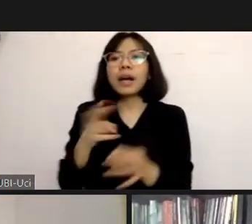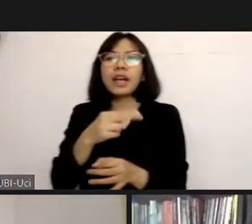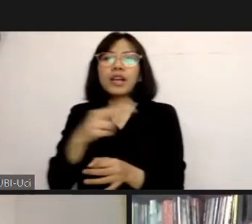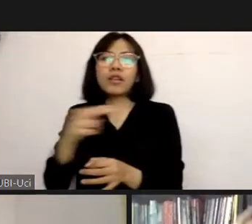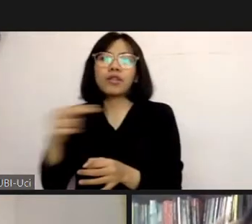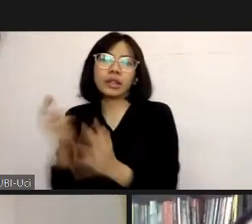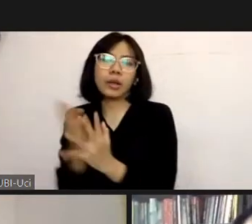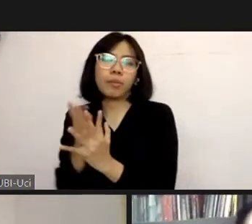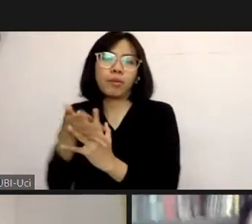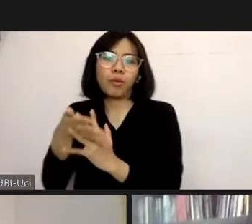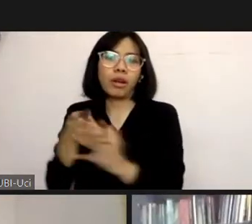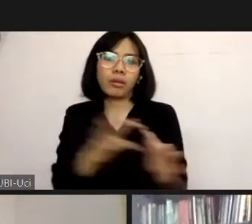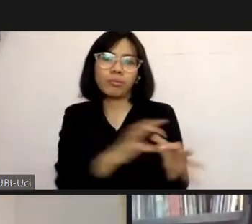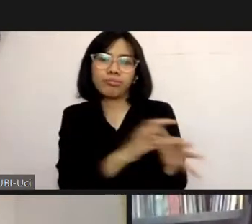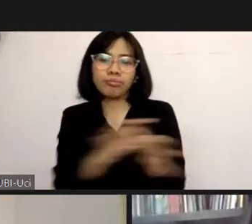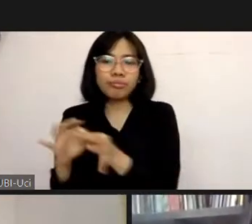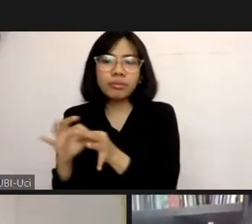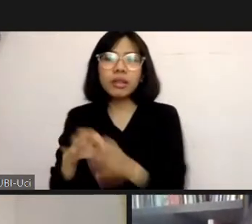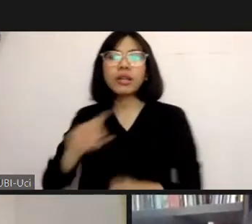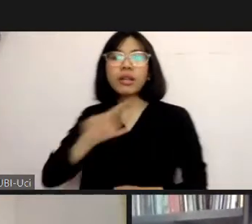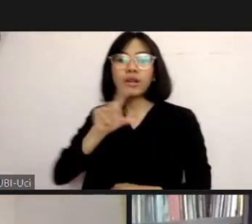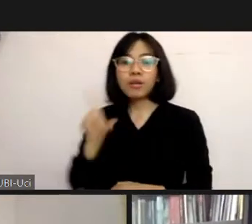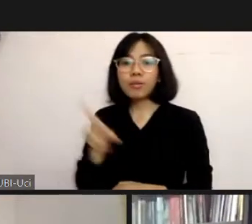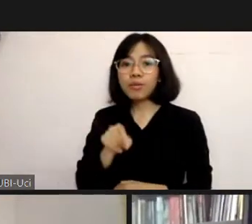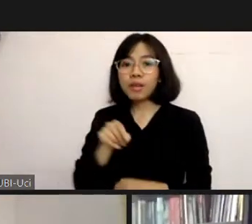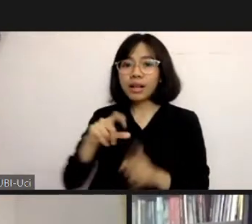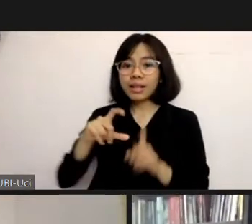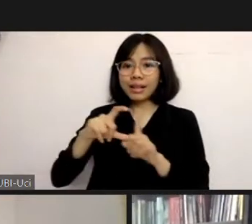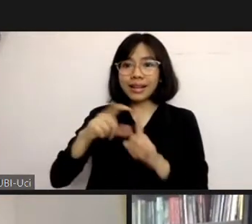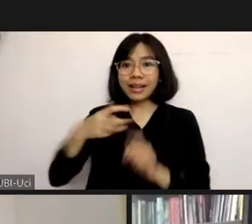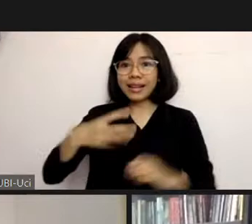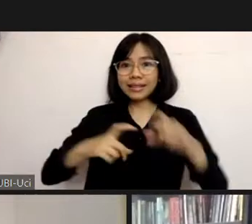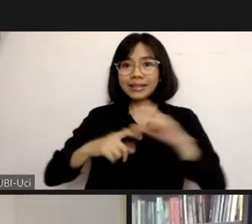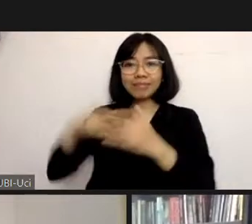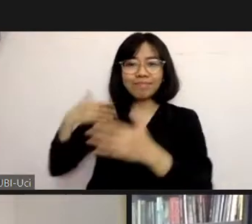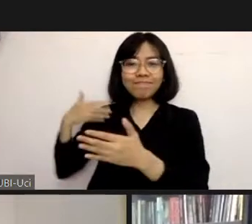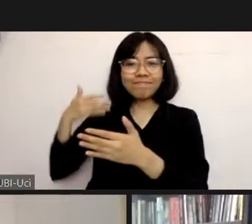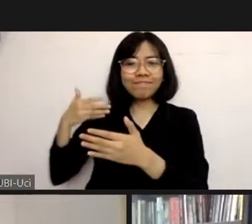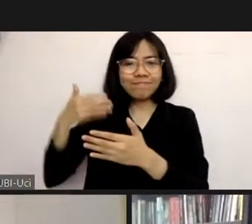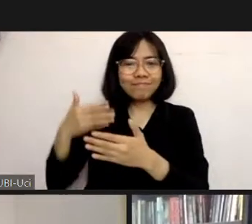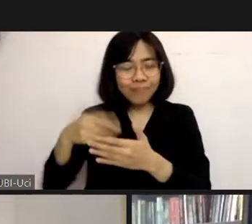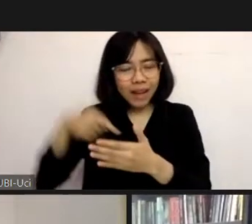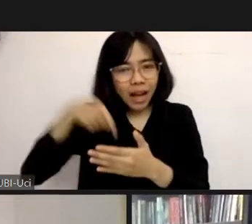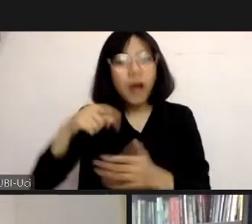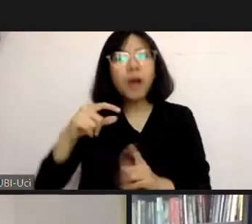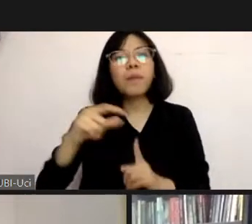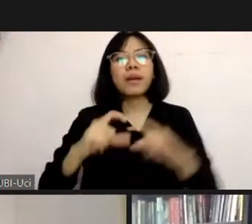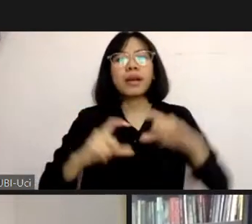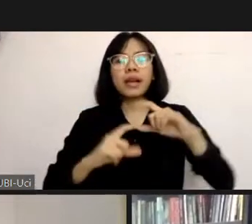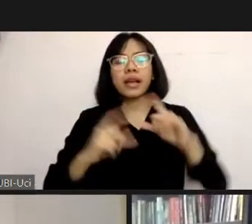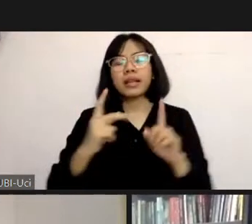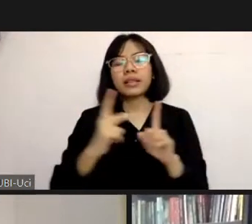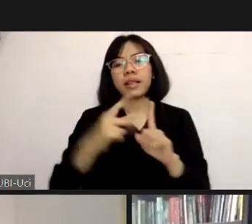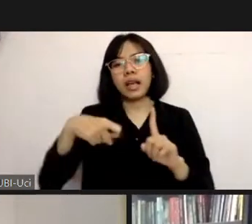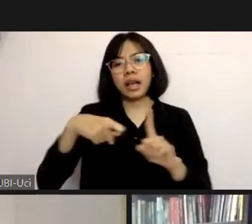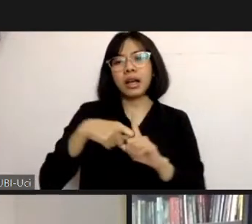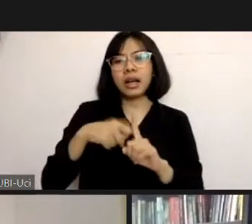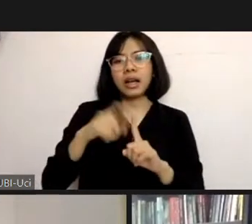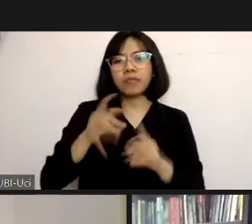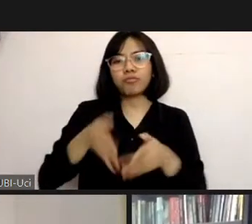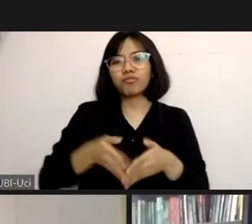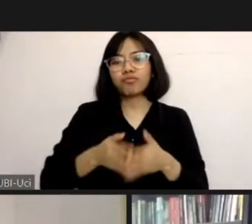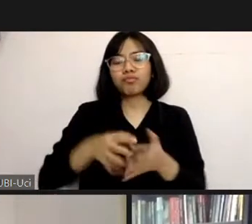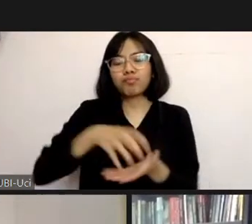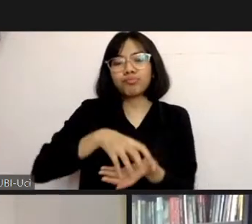University. Selama bulan Desember ini, PSHK menjadi tuan rumah untuk acara-acara FKP. Perkenalkan, nama saya